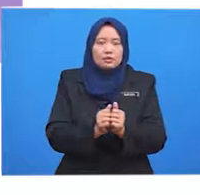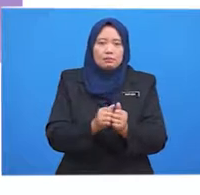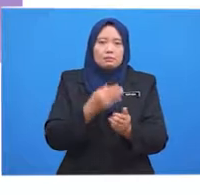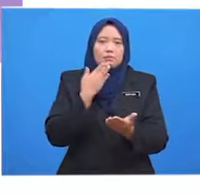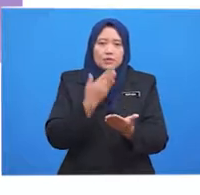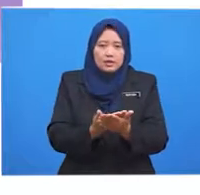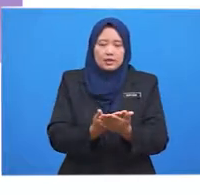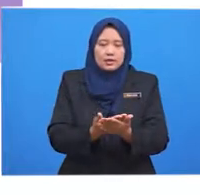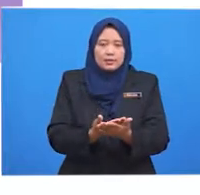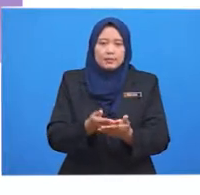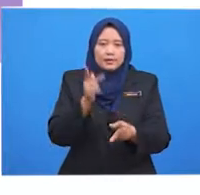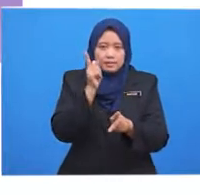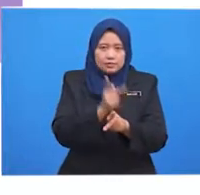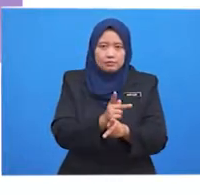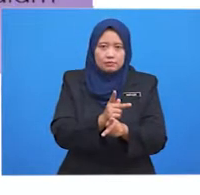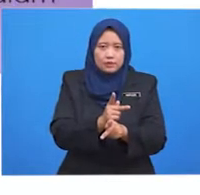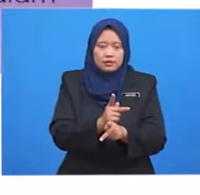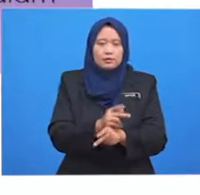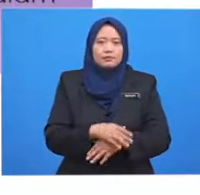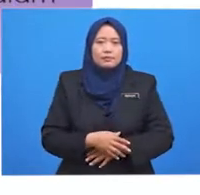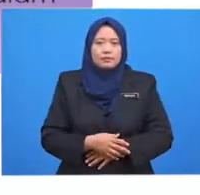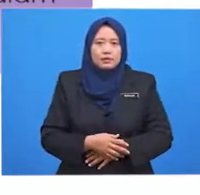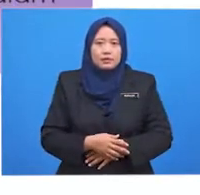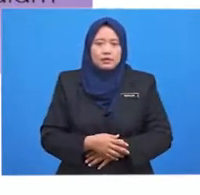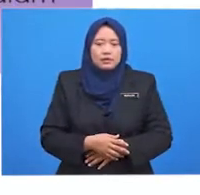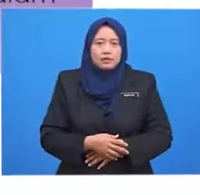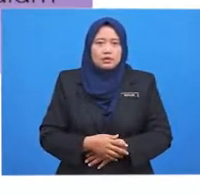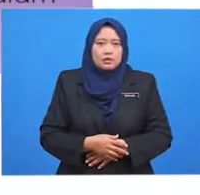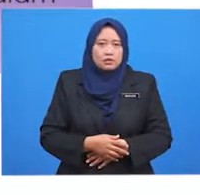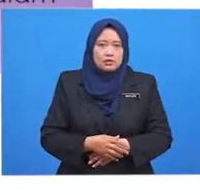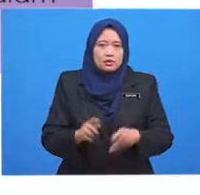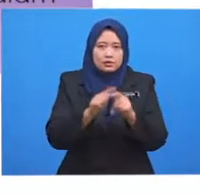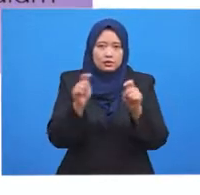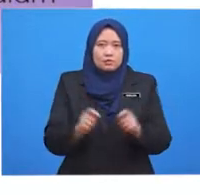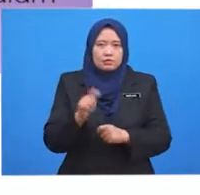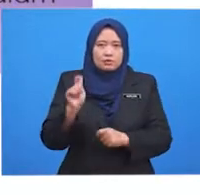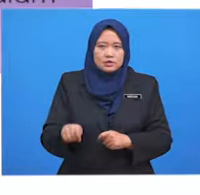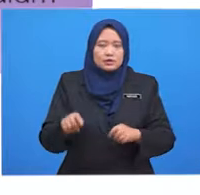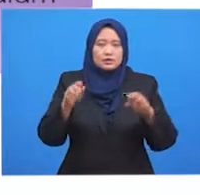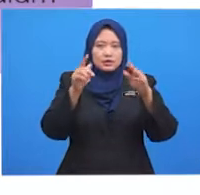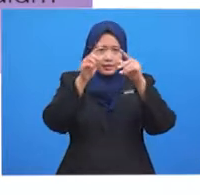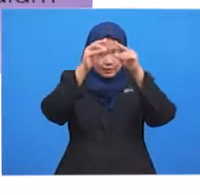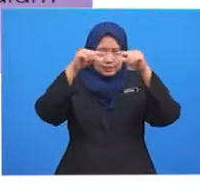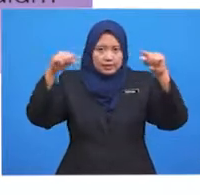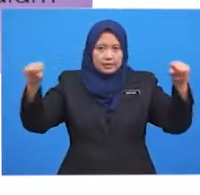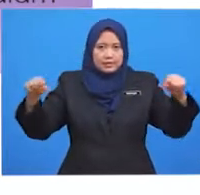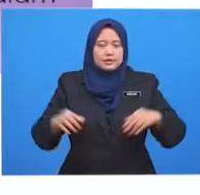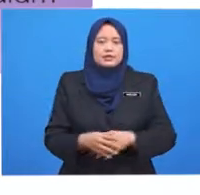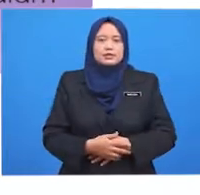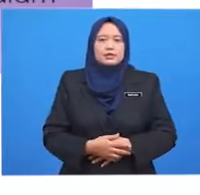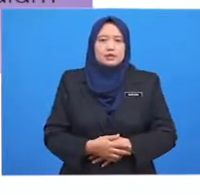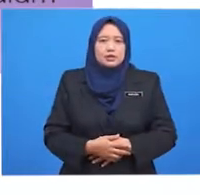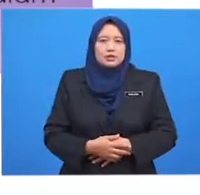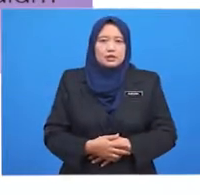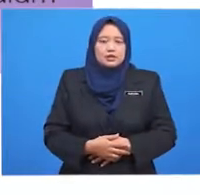udara atau kabinet steril. Salon mestilah dihias dengan hiasan yang sesuai. Salon